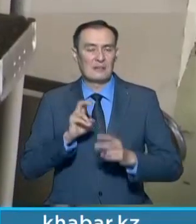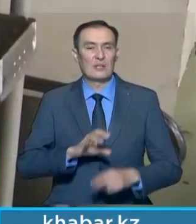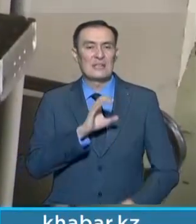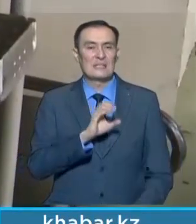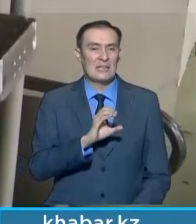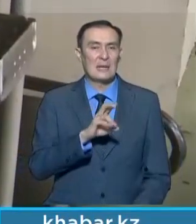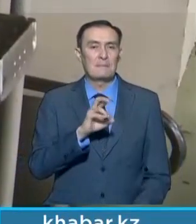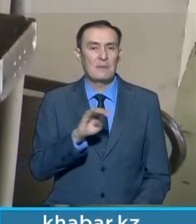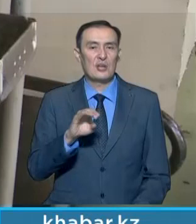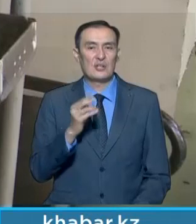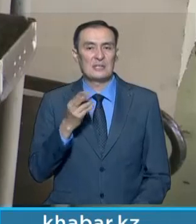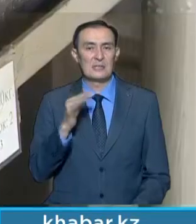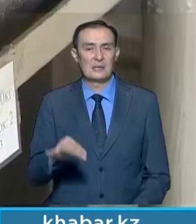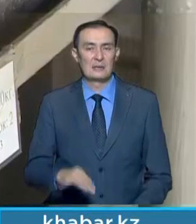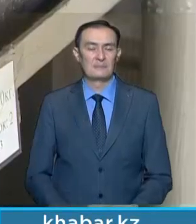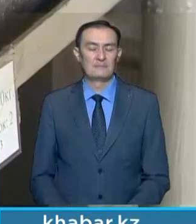Сергей Бежецкий.